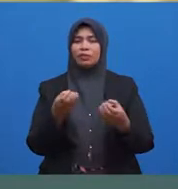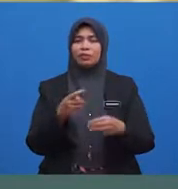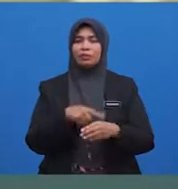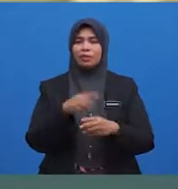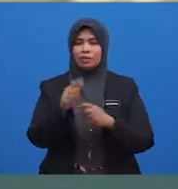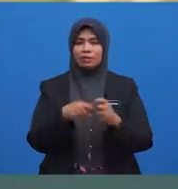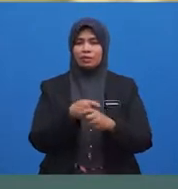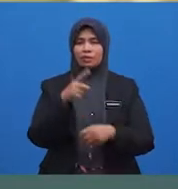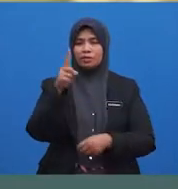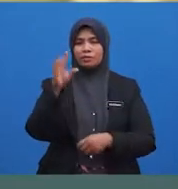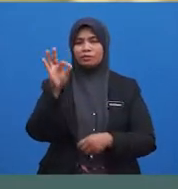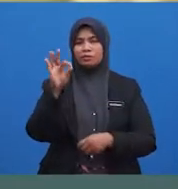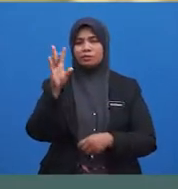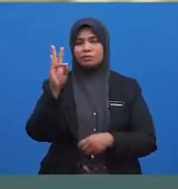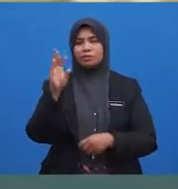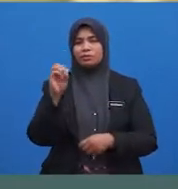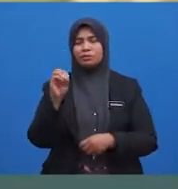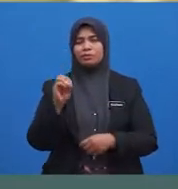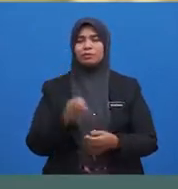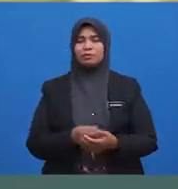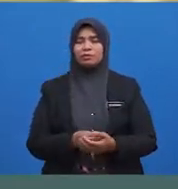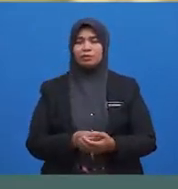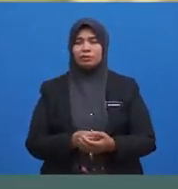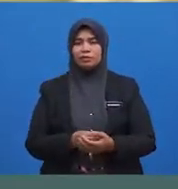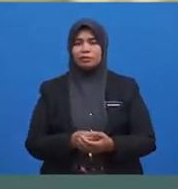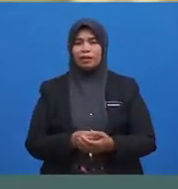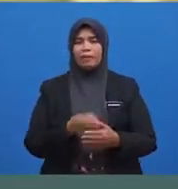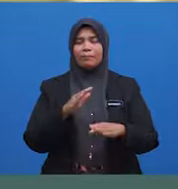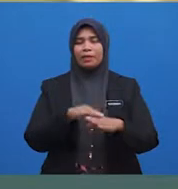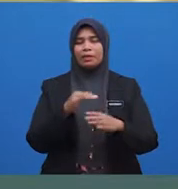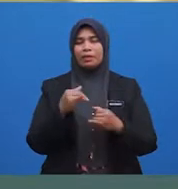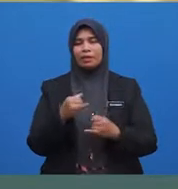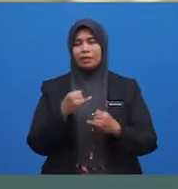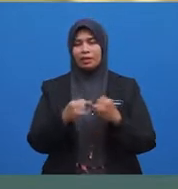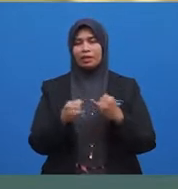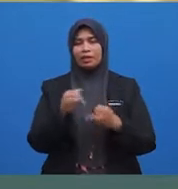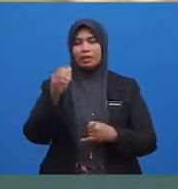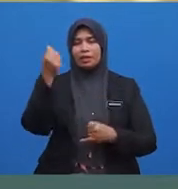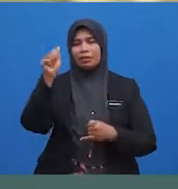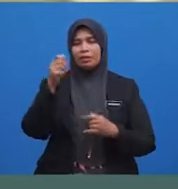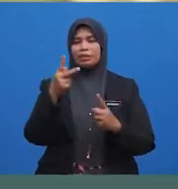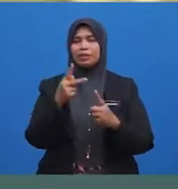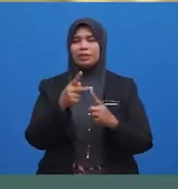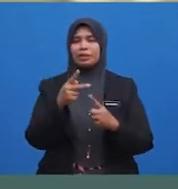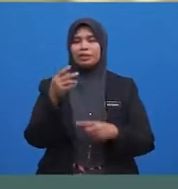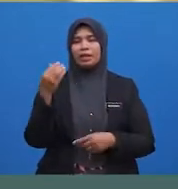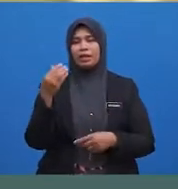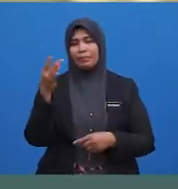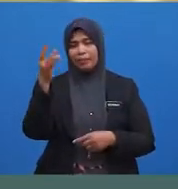1790. Perjanjian ini membuktikan bahawa pada akhir abad ke-18,